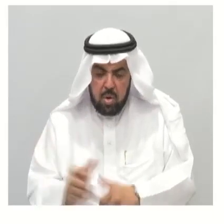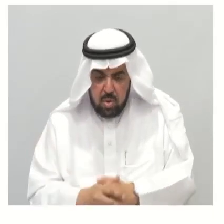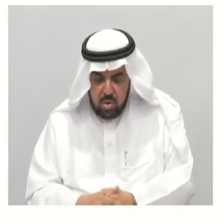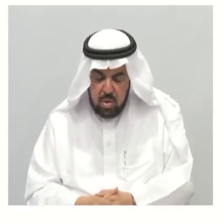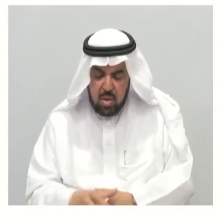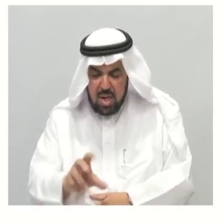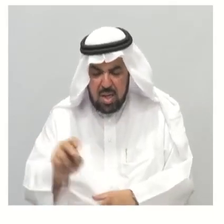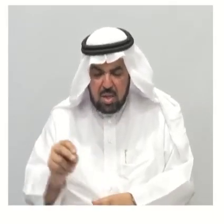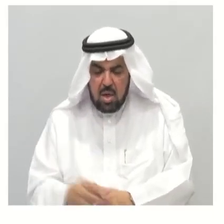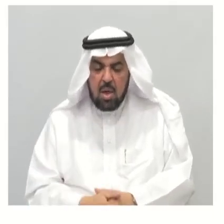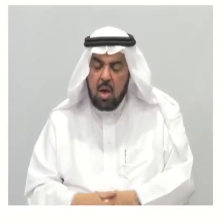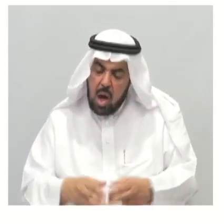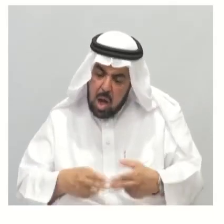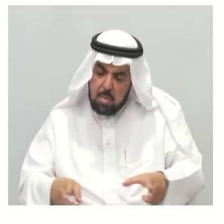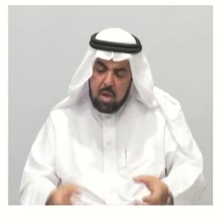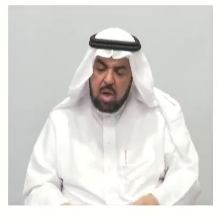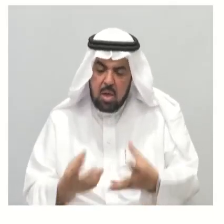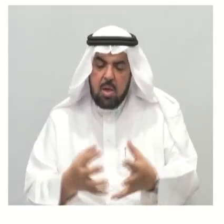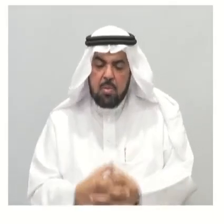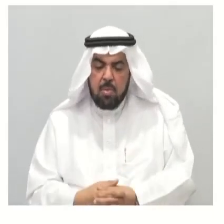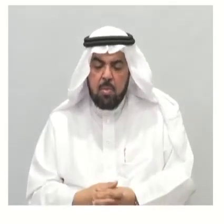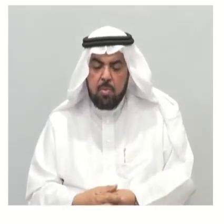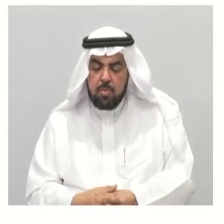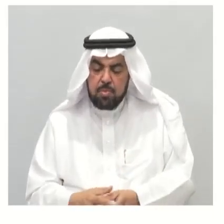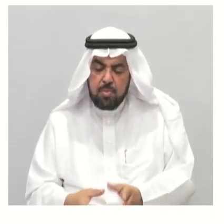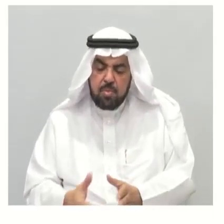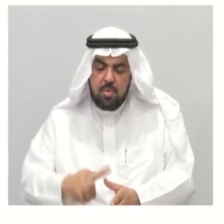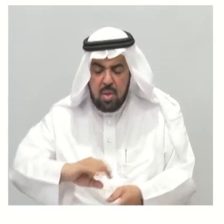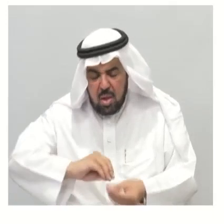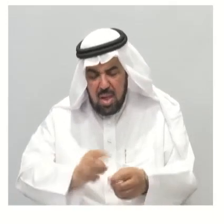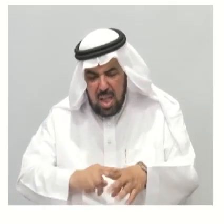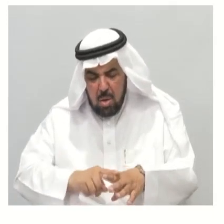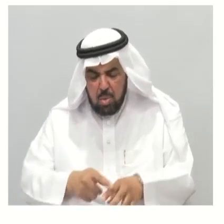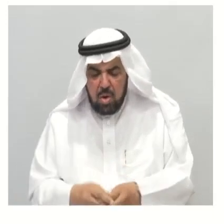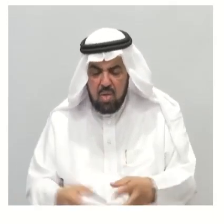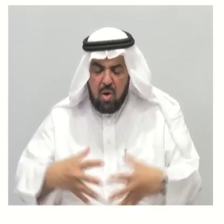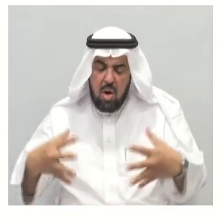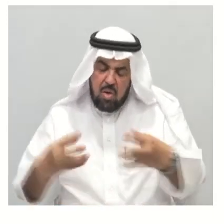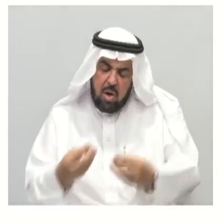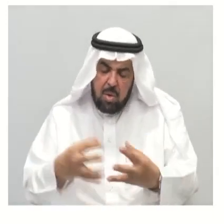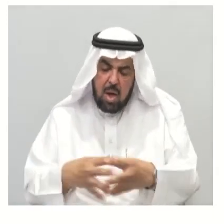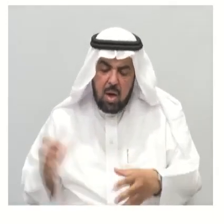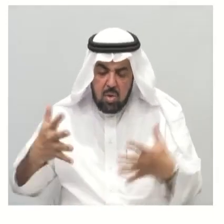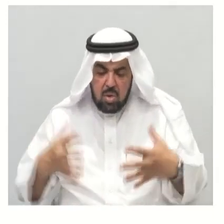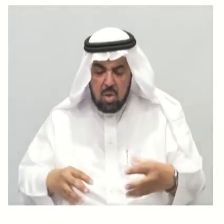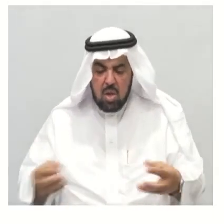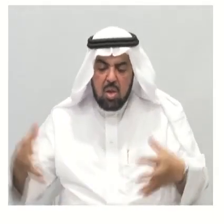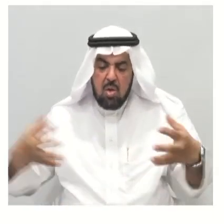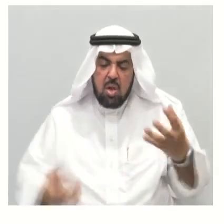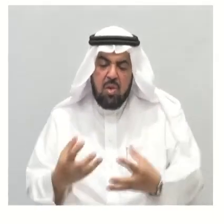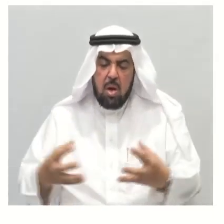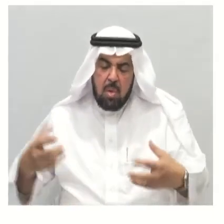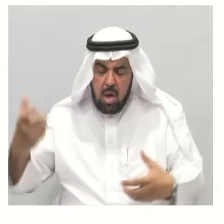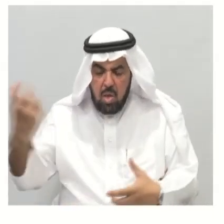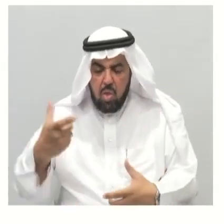إذا نستنتج أن قابلية الاشتعال أو الاحتراق، أكسدة المواد، تفاعلها مع الأكسجين، أيضا التفاعل مع الحرارة أو الضوء